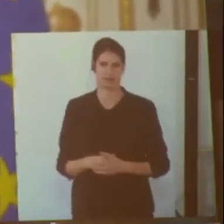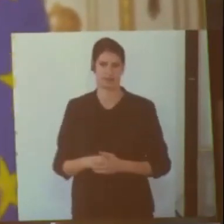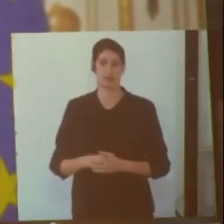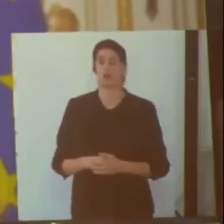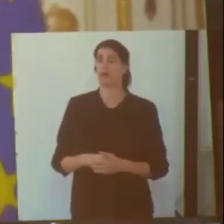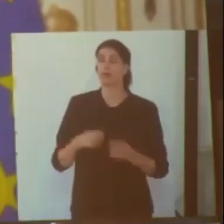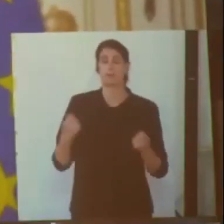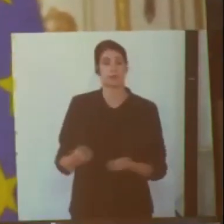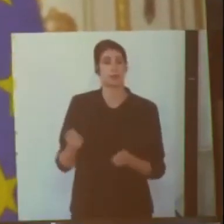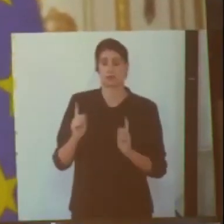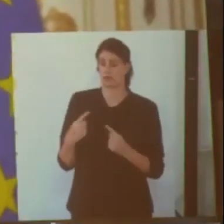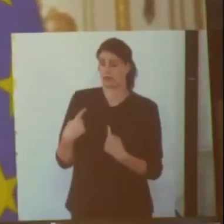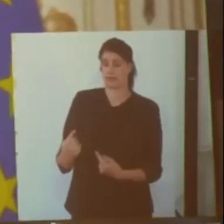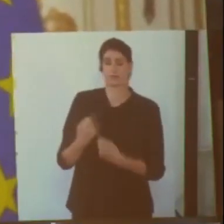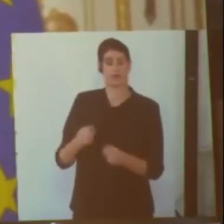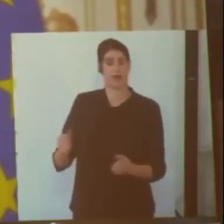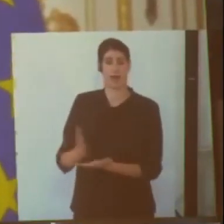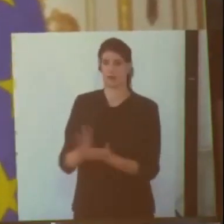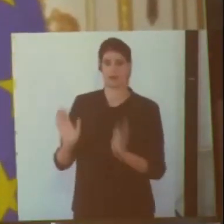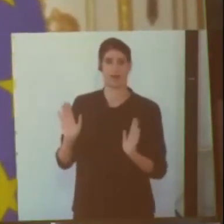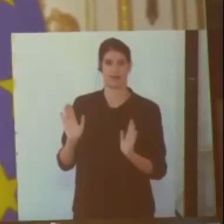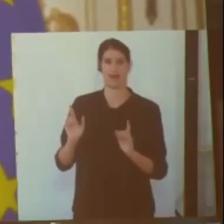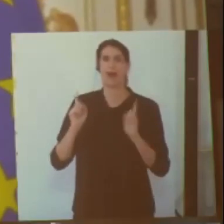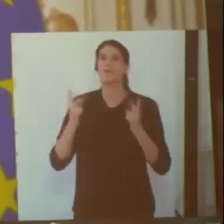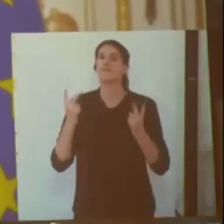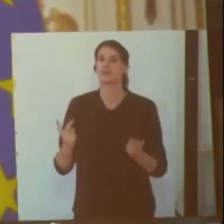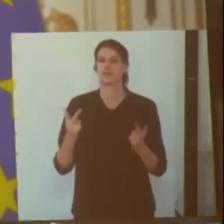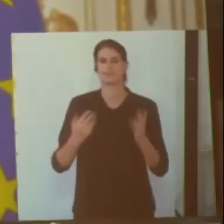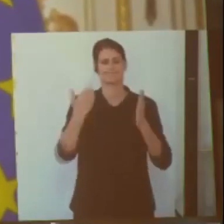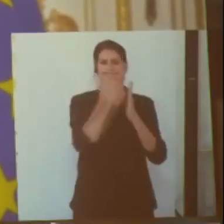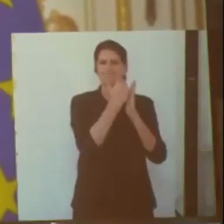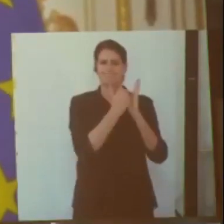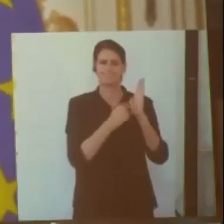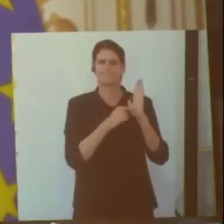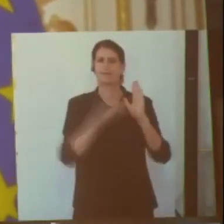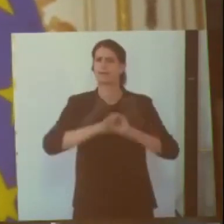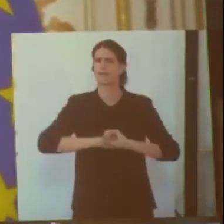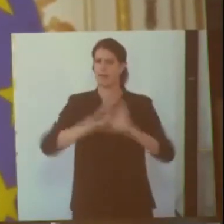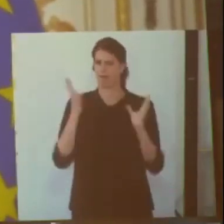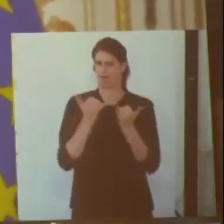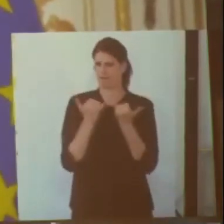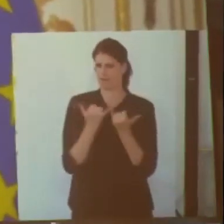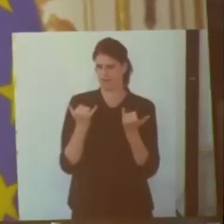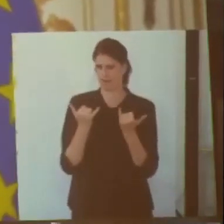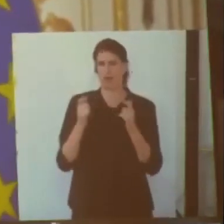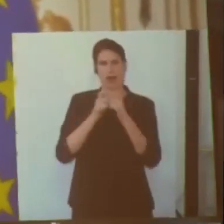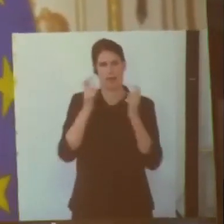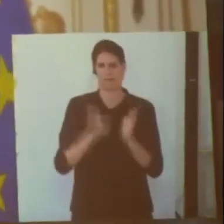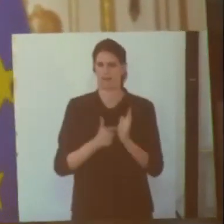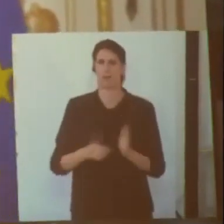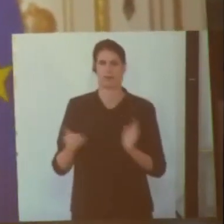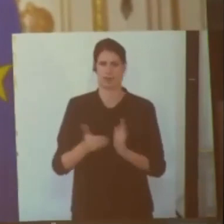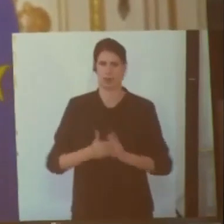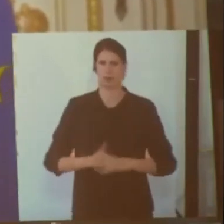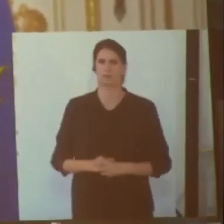können, wer von wo arbeitet, aber die rechtlichen Regelungen, die Rahmenbedingungen, die müssen für alle klar sein.